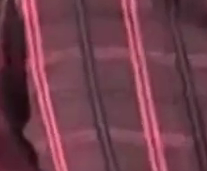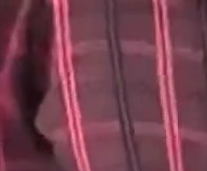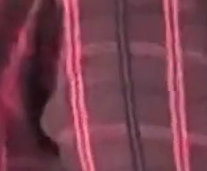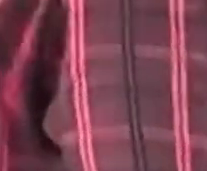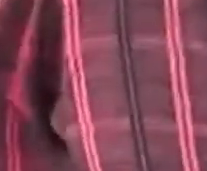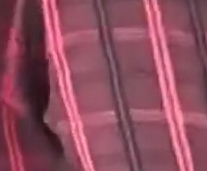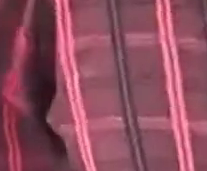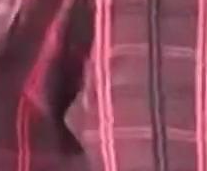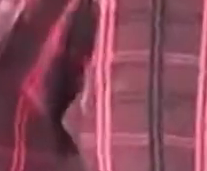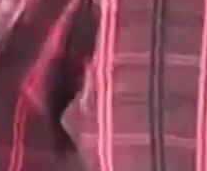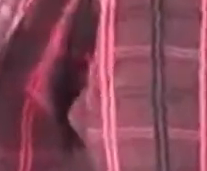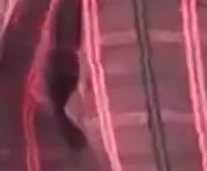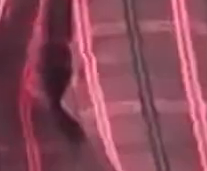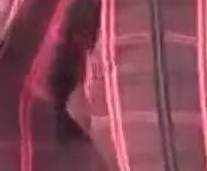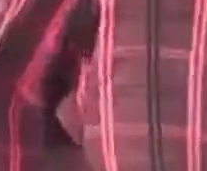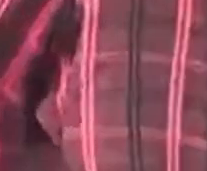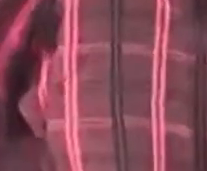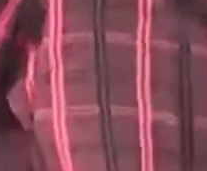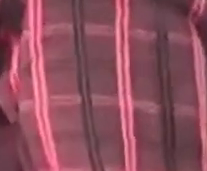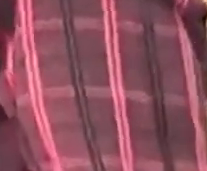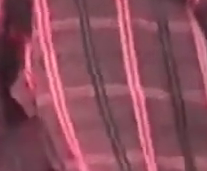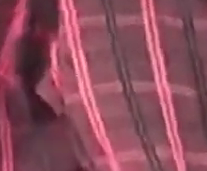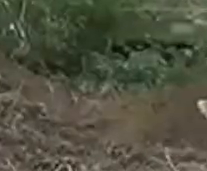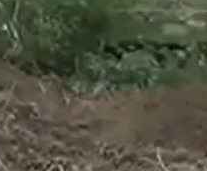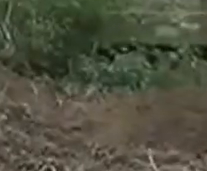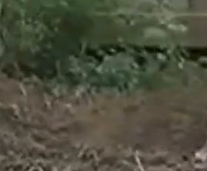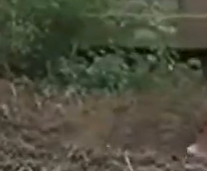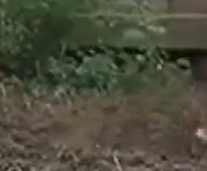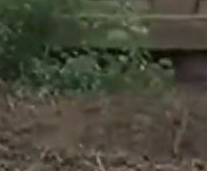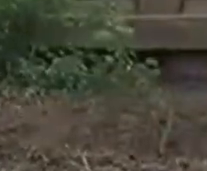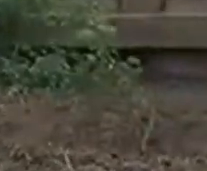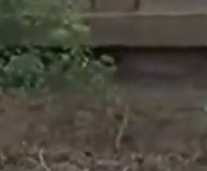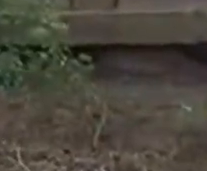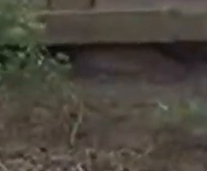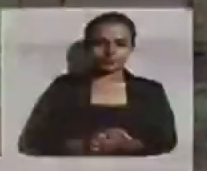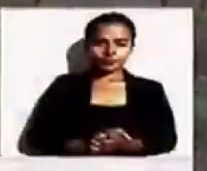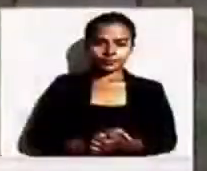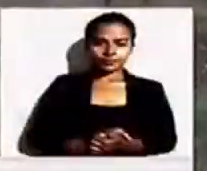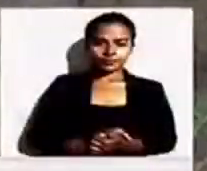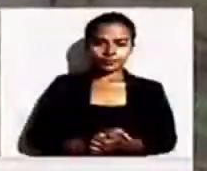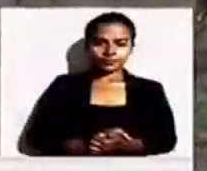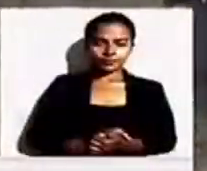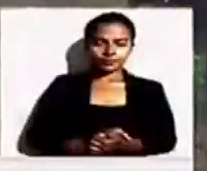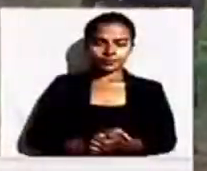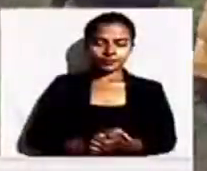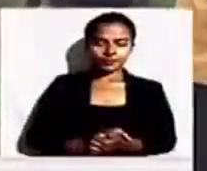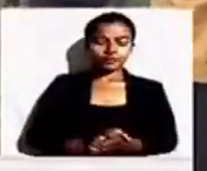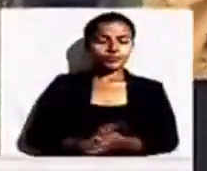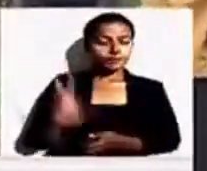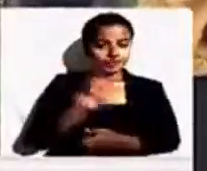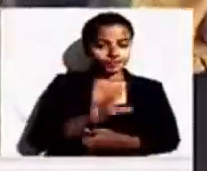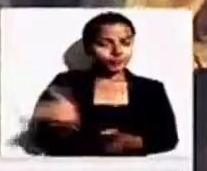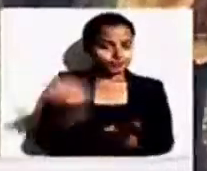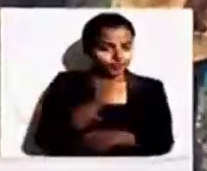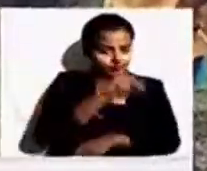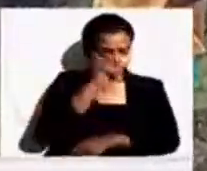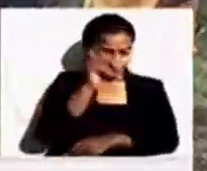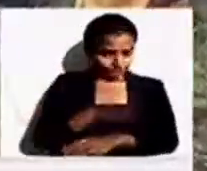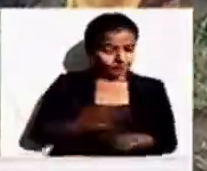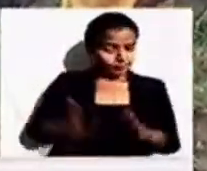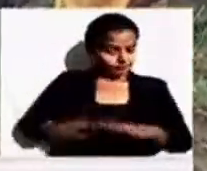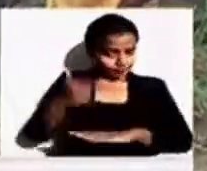කරපු වැරද්දක් අසාධාරණයි මොරල් ලියුමක් මේක තමයි තියෙන්නේ On the 18th of last month, the Director General of the Mahavali